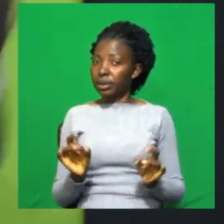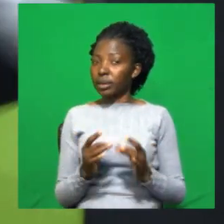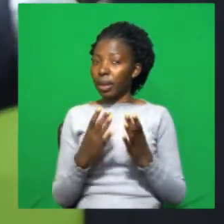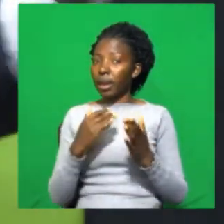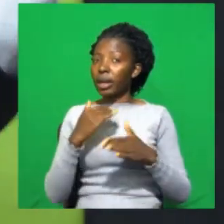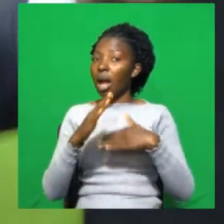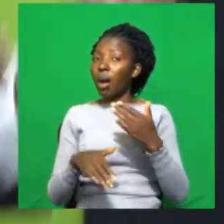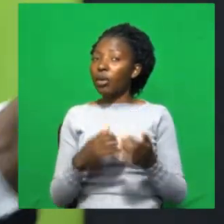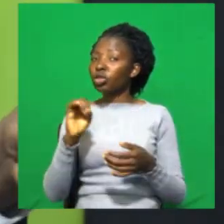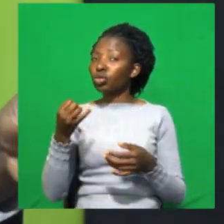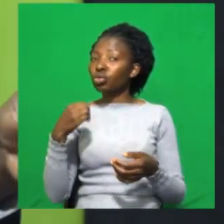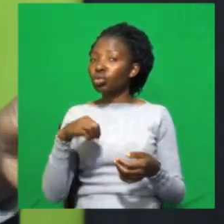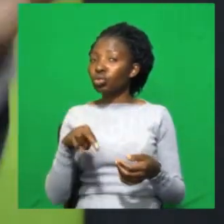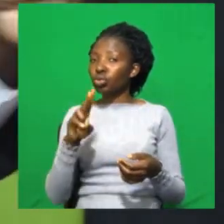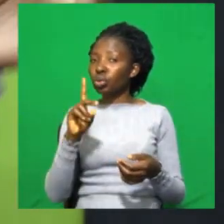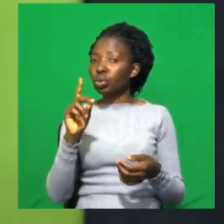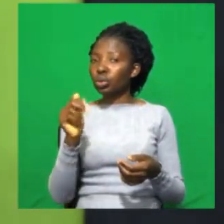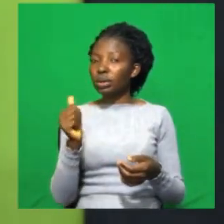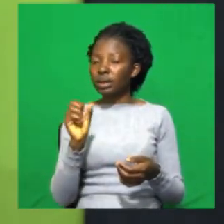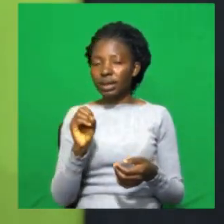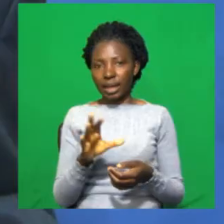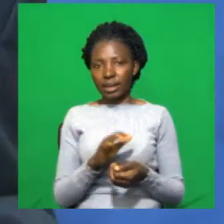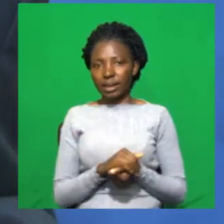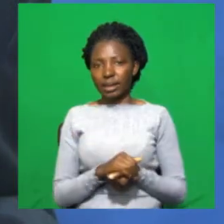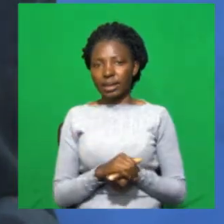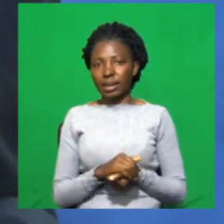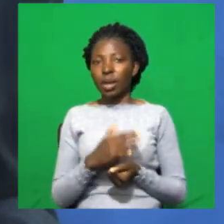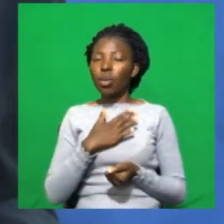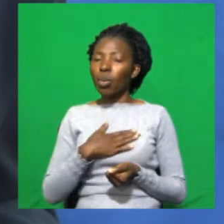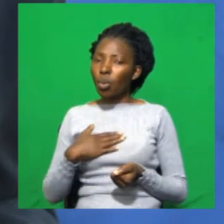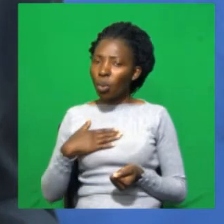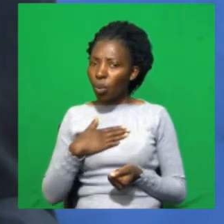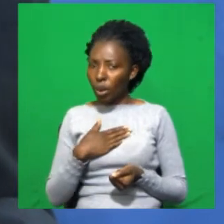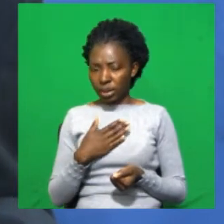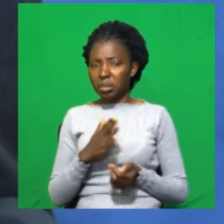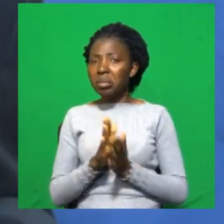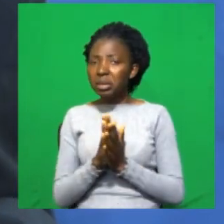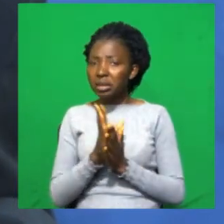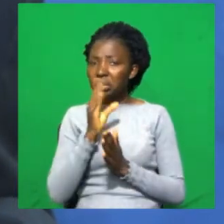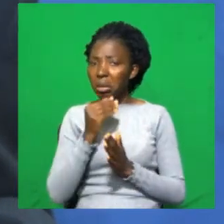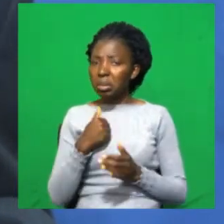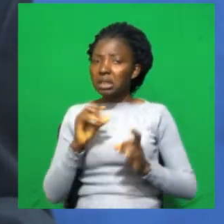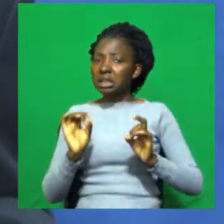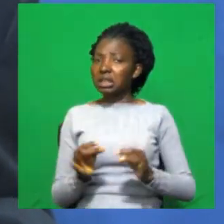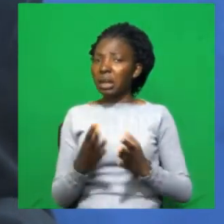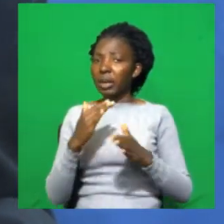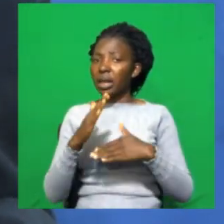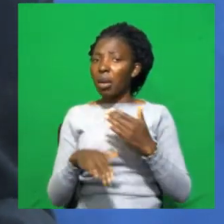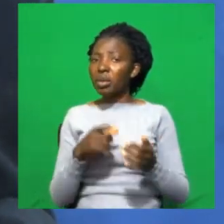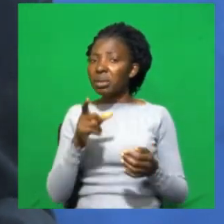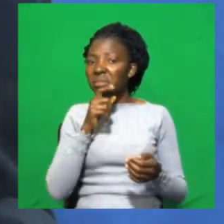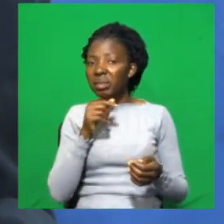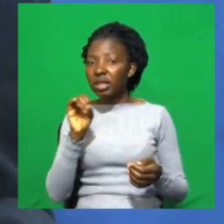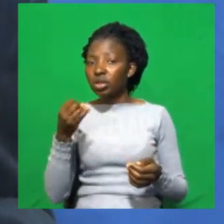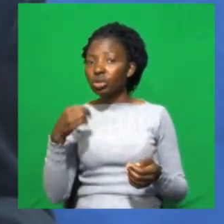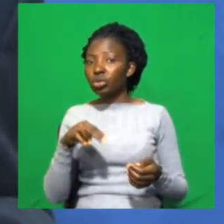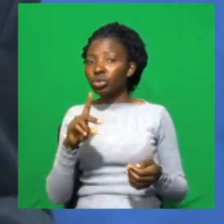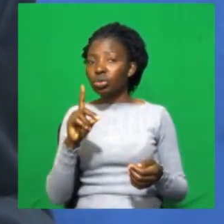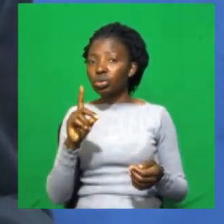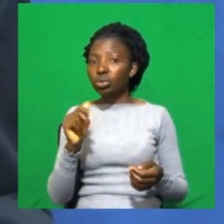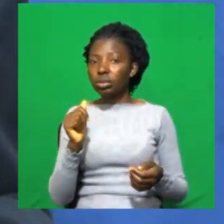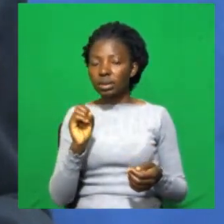about Judas Iscariot. Isa yenyu neshona taurai nditaurirewo muchidimbu nezvaJudas